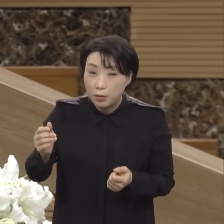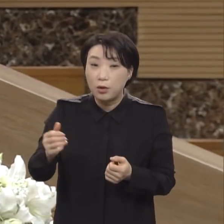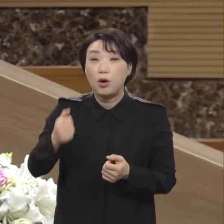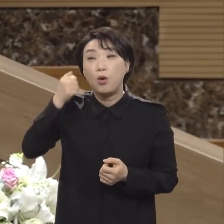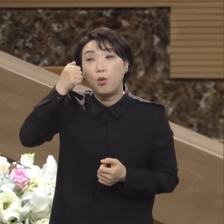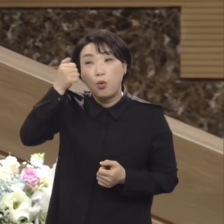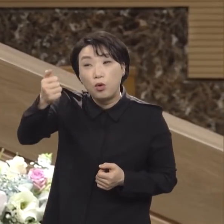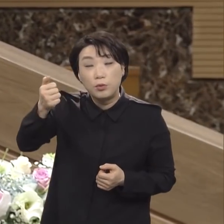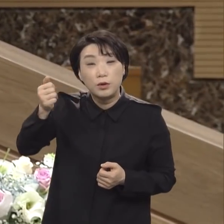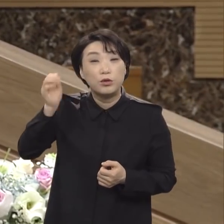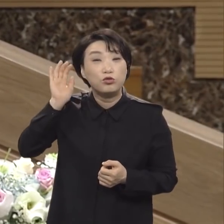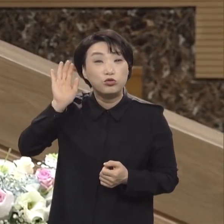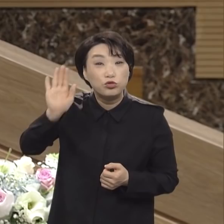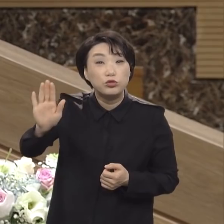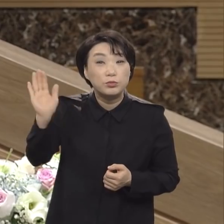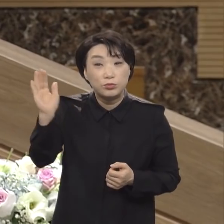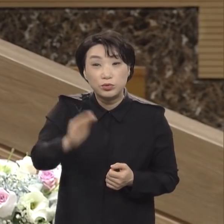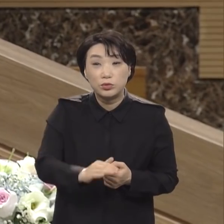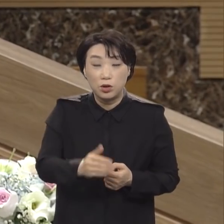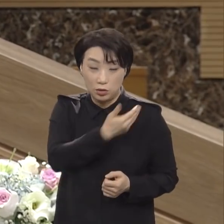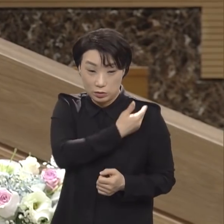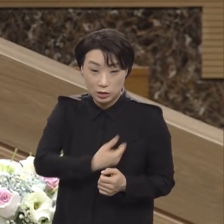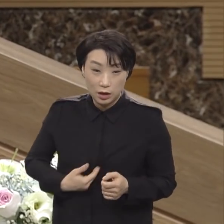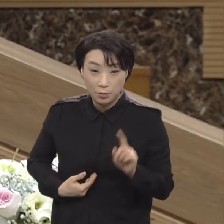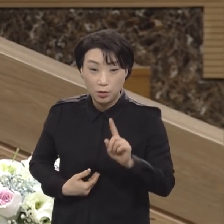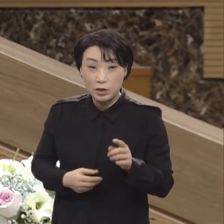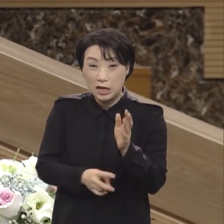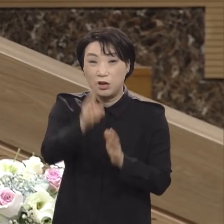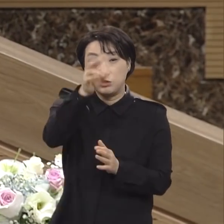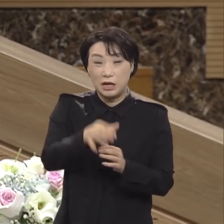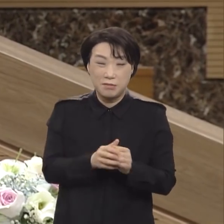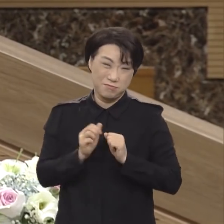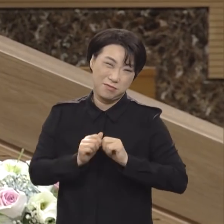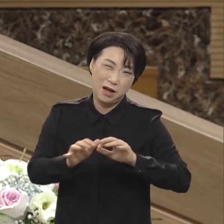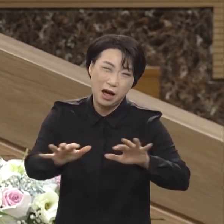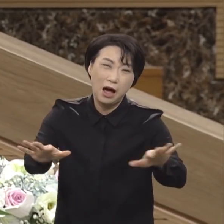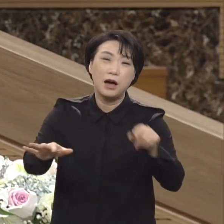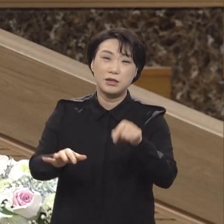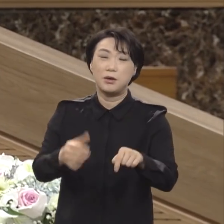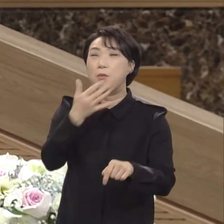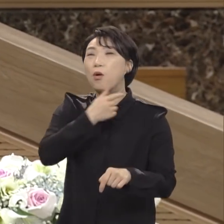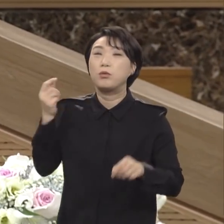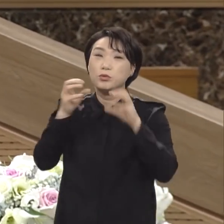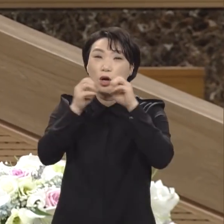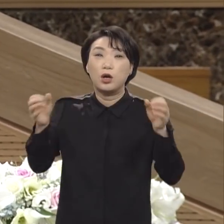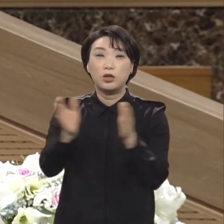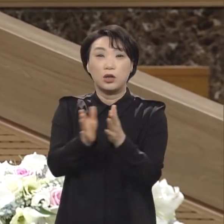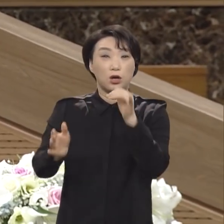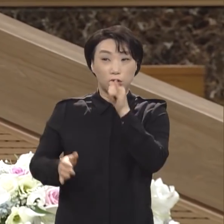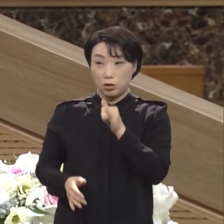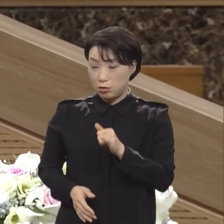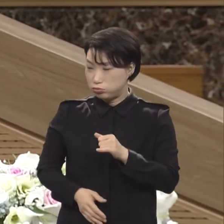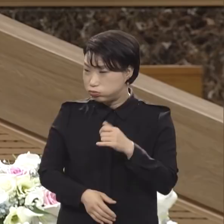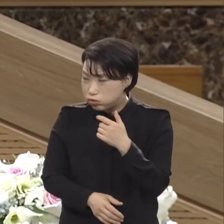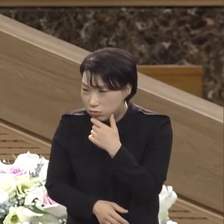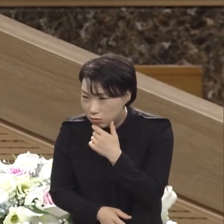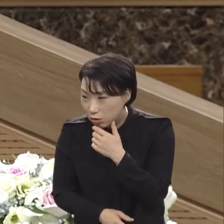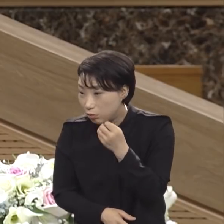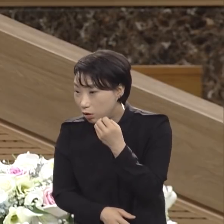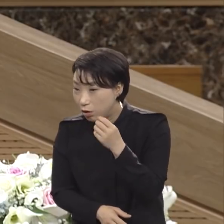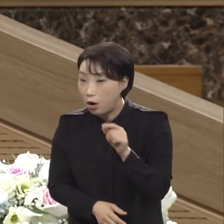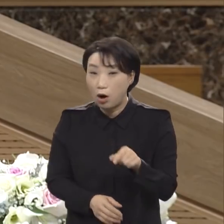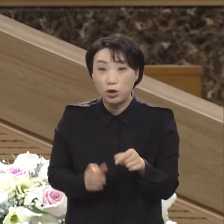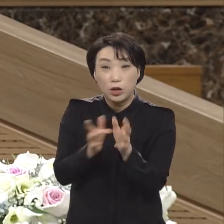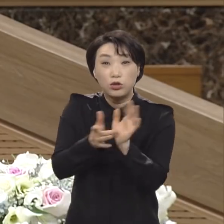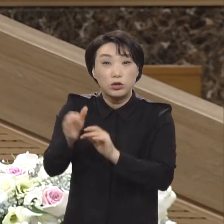50일이 지난 후부터 제자들이 예루살렘을 향해서 복음을 전하는데 예수가